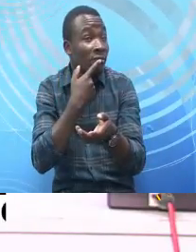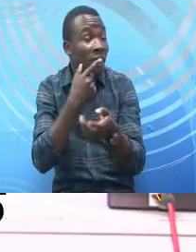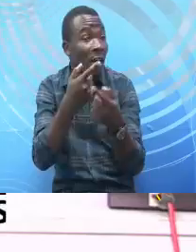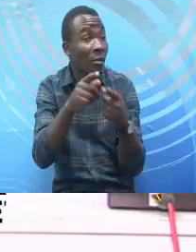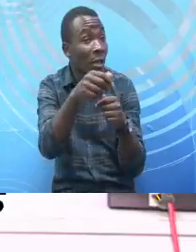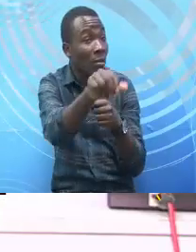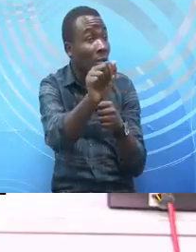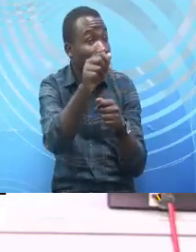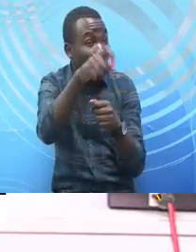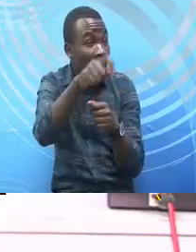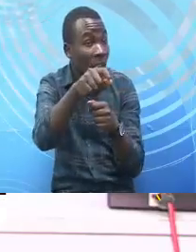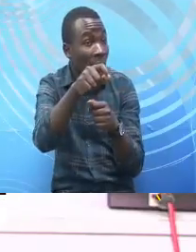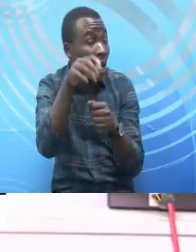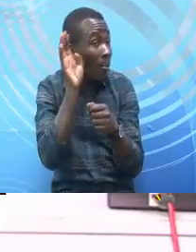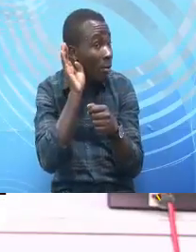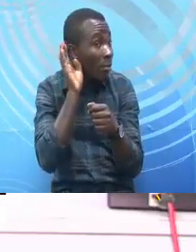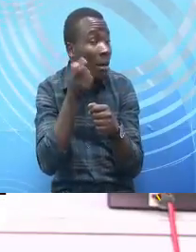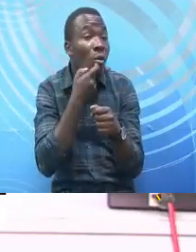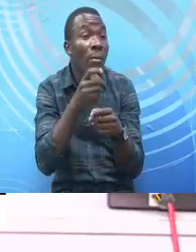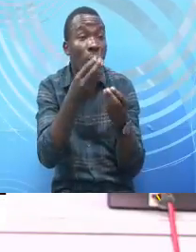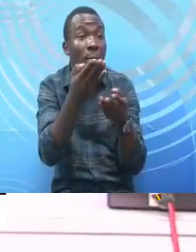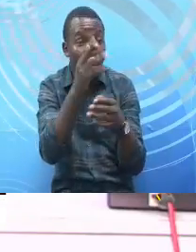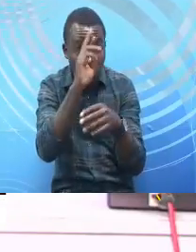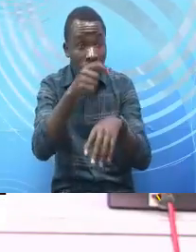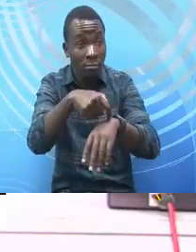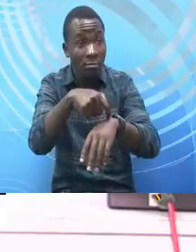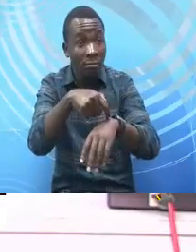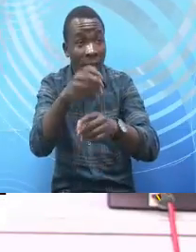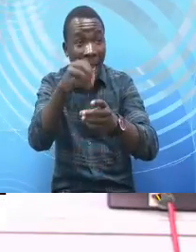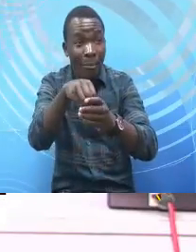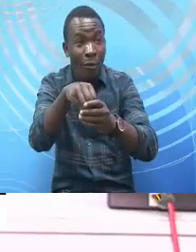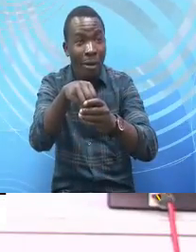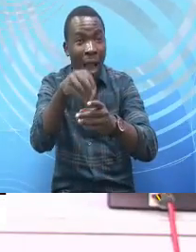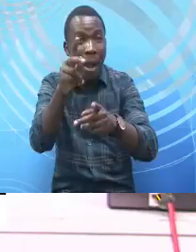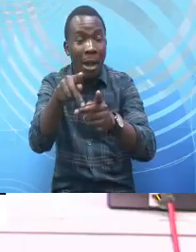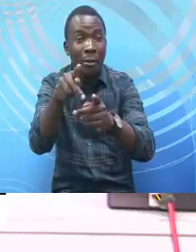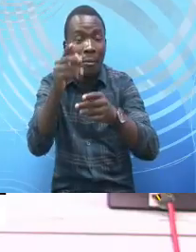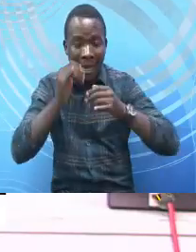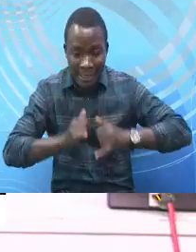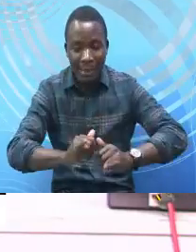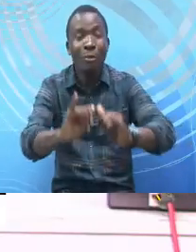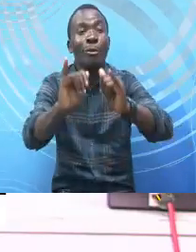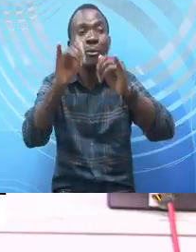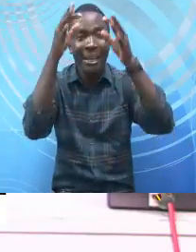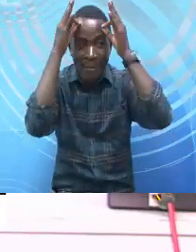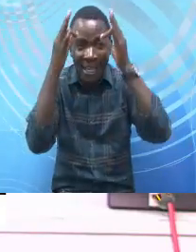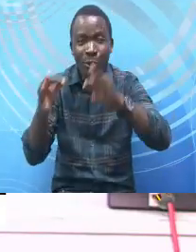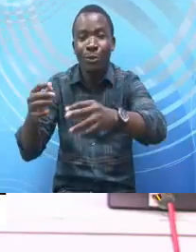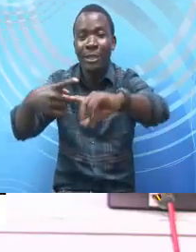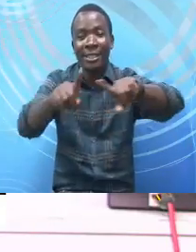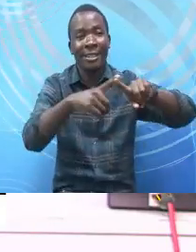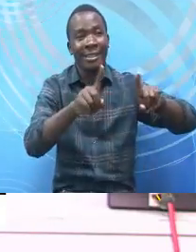ariko nawe akeneye amakuru kandi bakwiye kuyamuha ku gihe harimo ko abantu bashyira mu bikorwa imyanzuro itandukanye iba